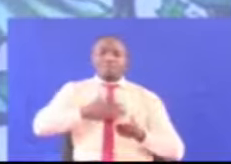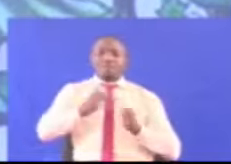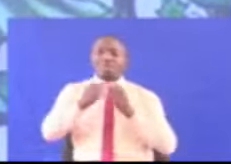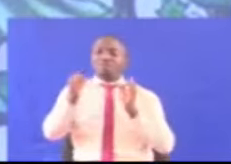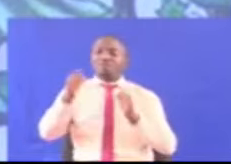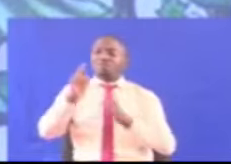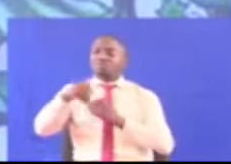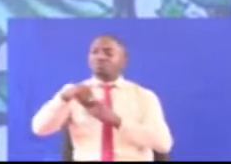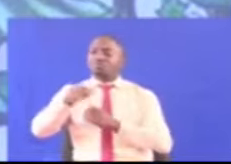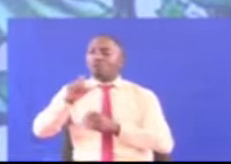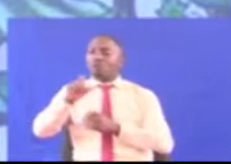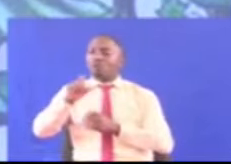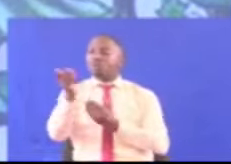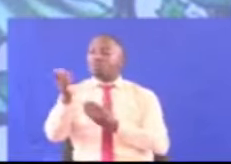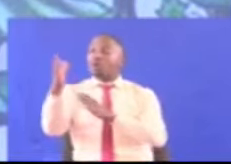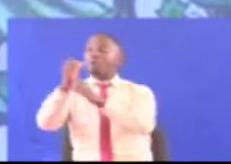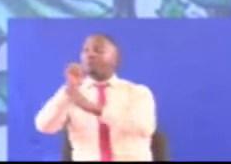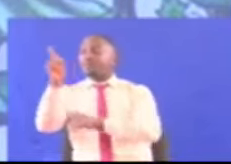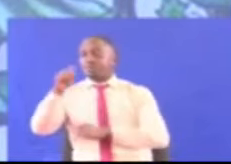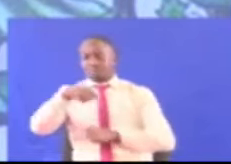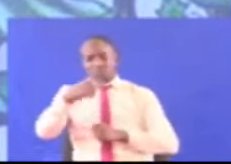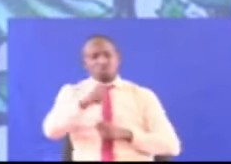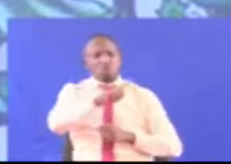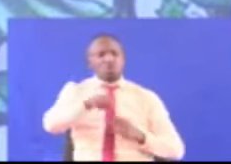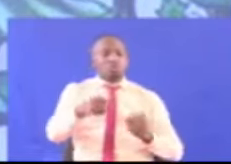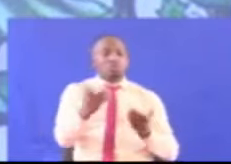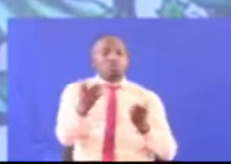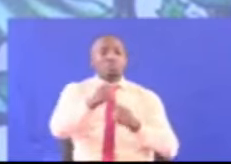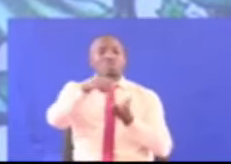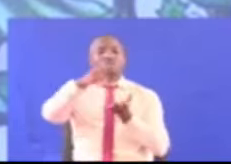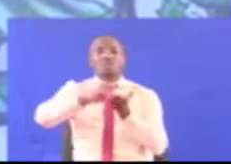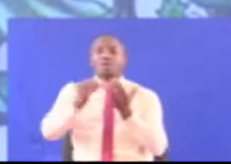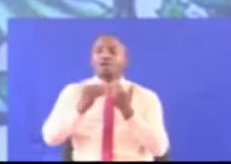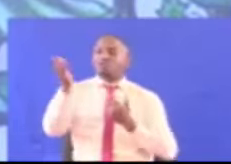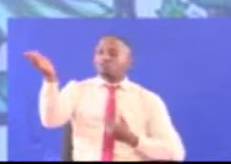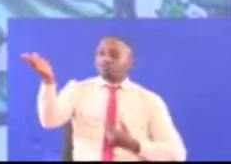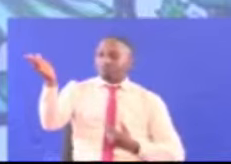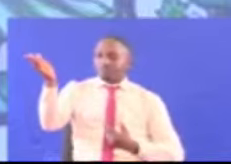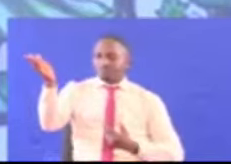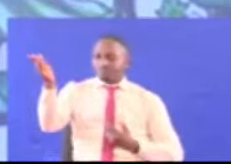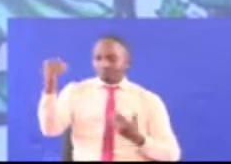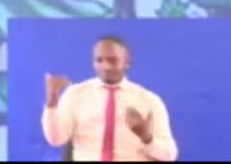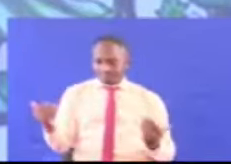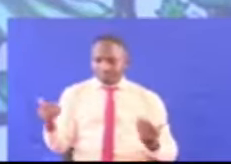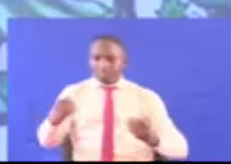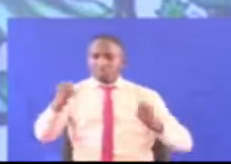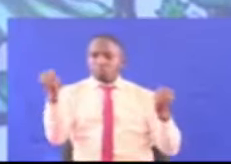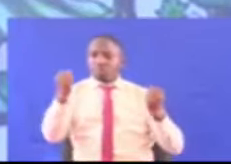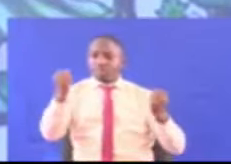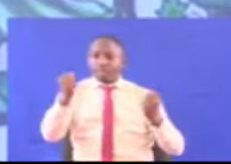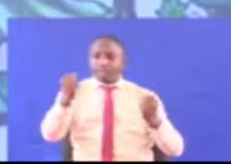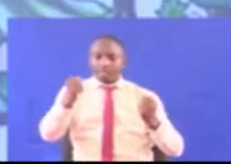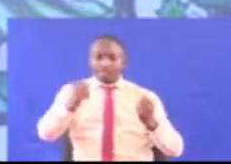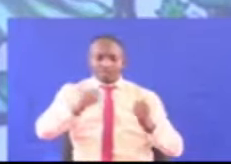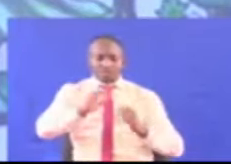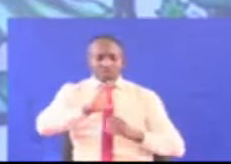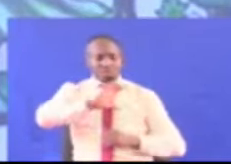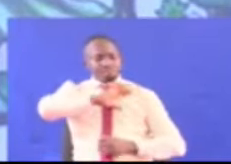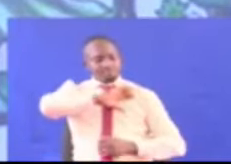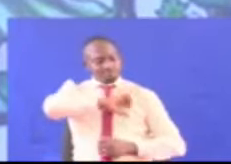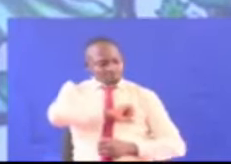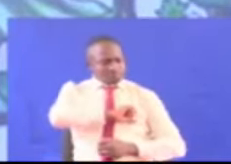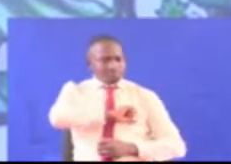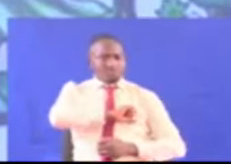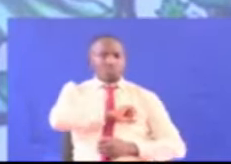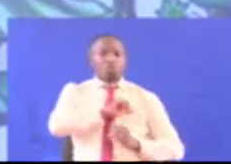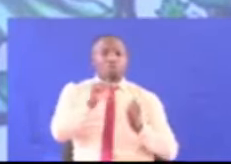nafasi hii ende hiyo nchi nyingine, wewe unabadilika nayo namna gani? Kwa hiyo tujitahidi kujizuia hasa kwa mambo